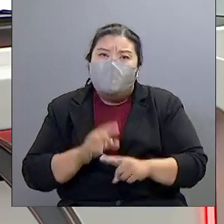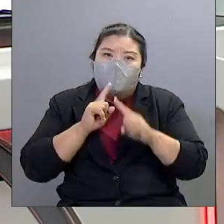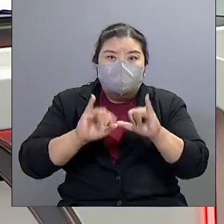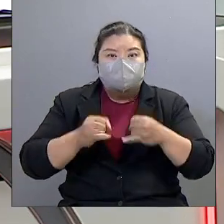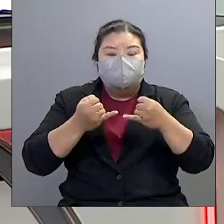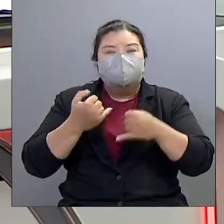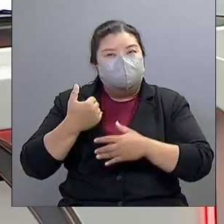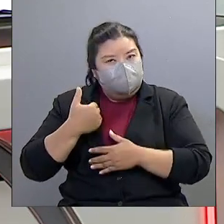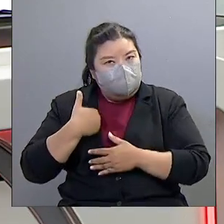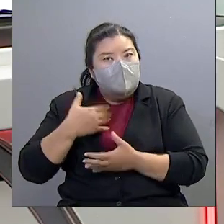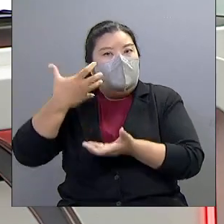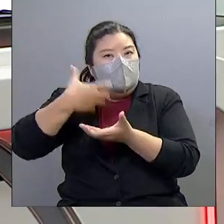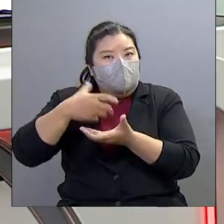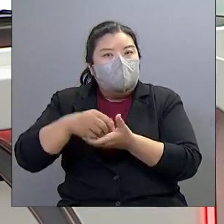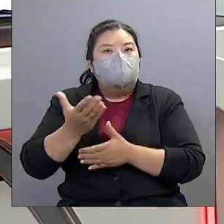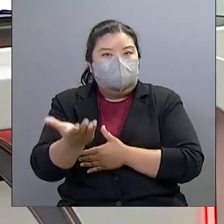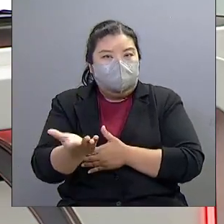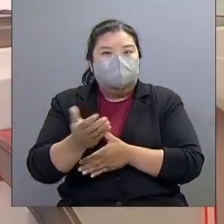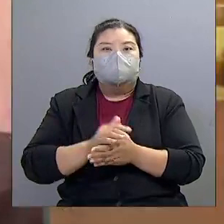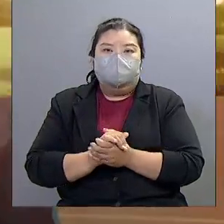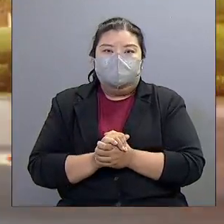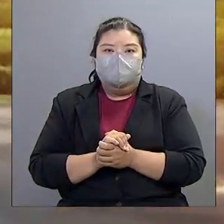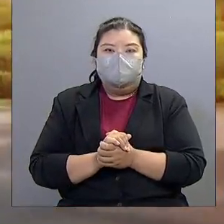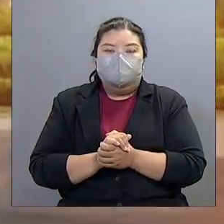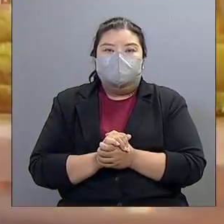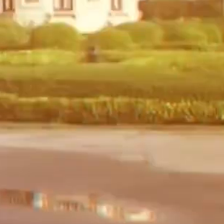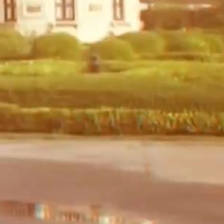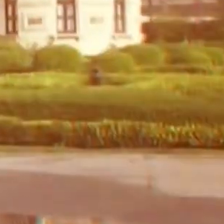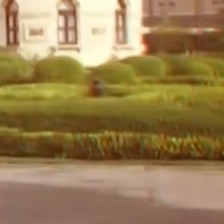ในการบ้านการเมืองกับคุณสวรักษ์วัฒนสินค่ะ